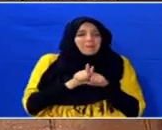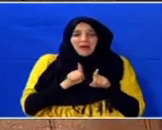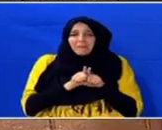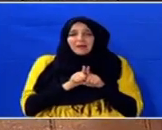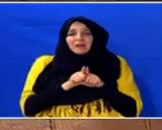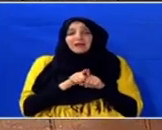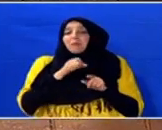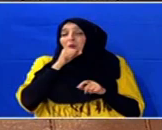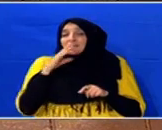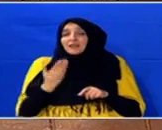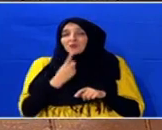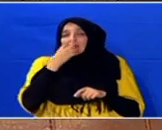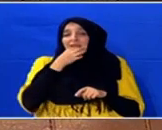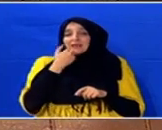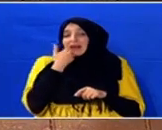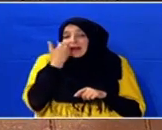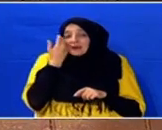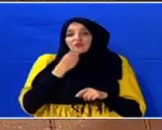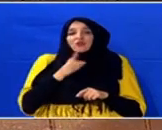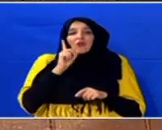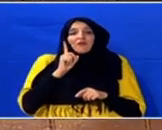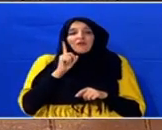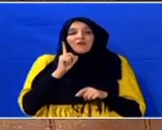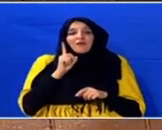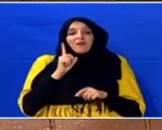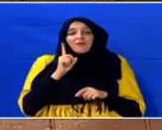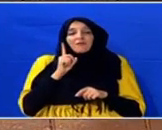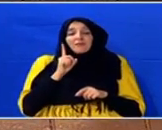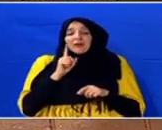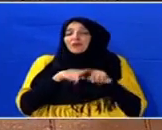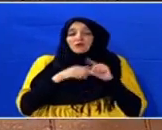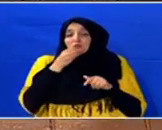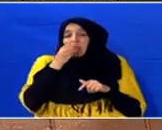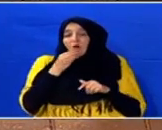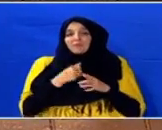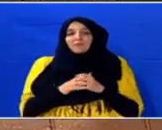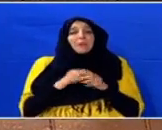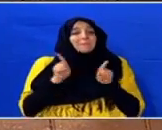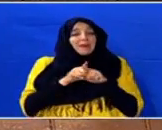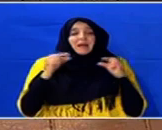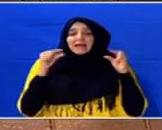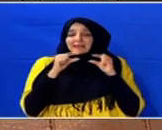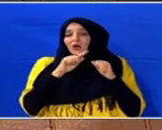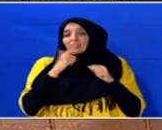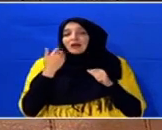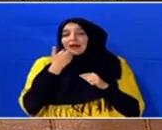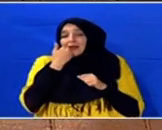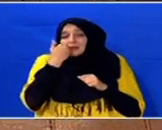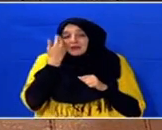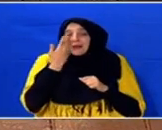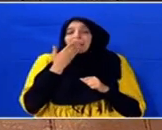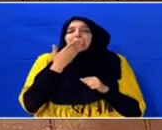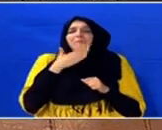كما قال النبي عليه الصلاة والسلام لا يأتي إلا بخير، ويقول في حديث آخر الحياء